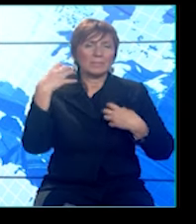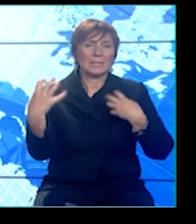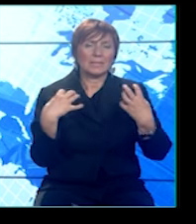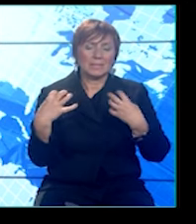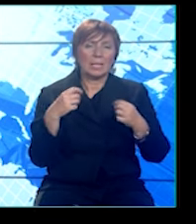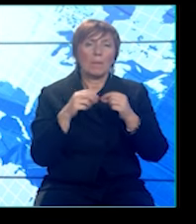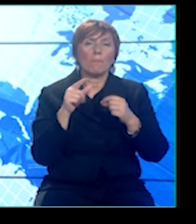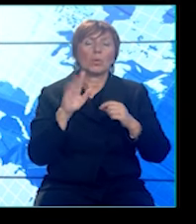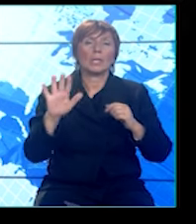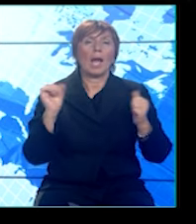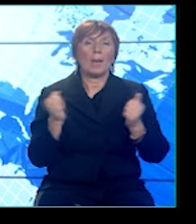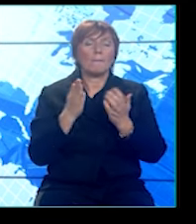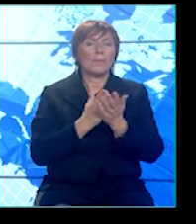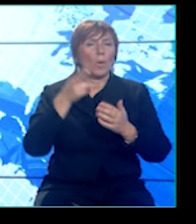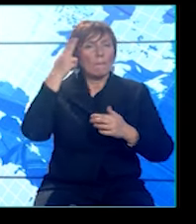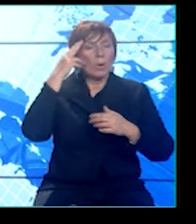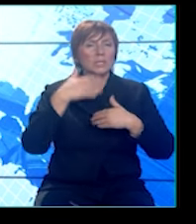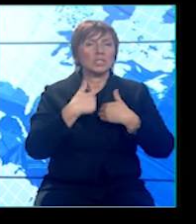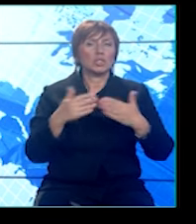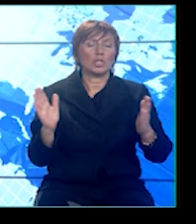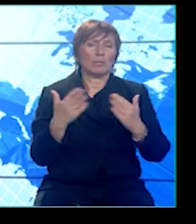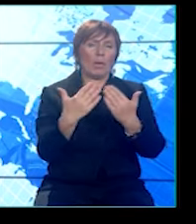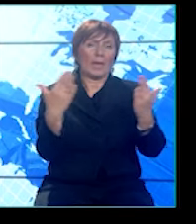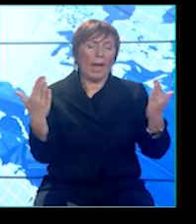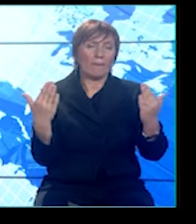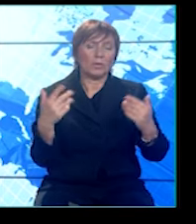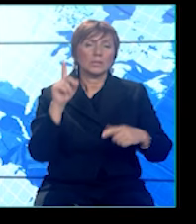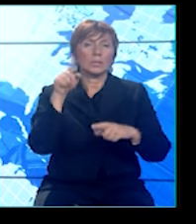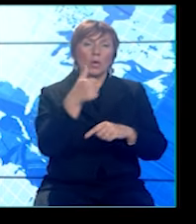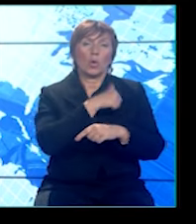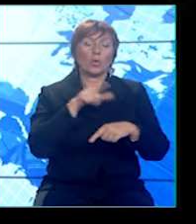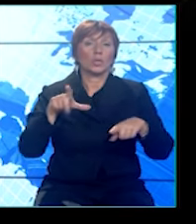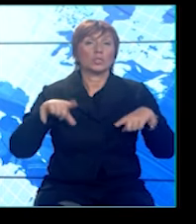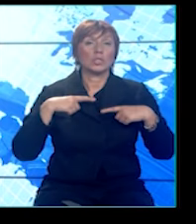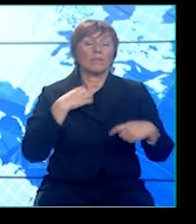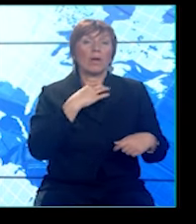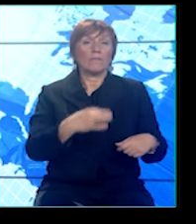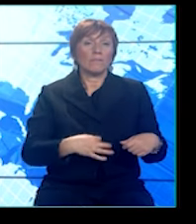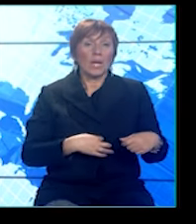da Burinin angažman postane poznat široj javnosti. Nekoliko godina je živio i u Francuskoj